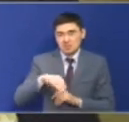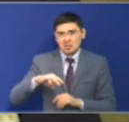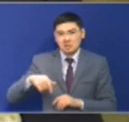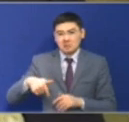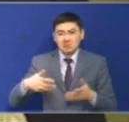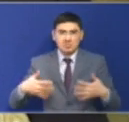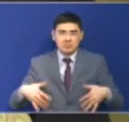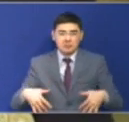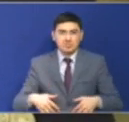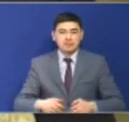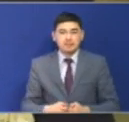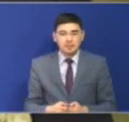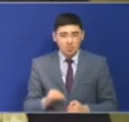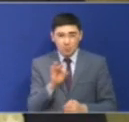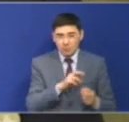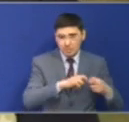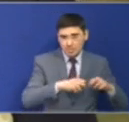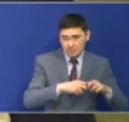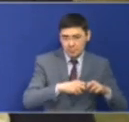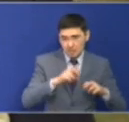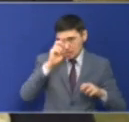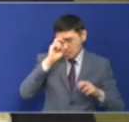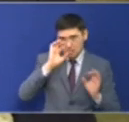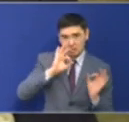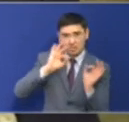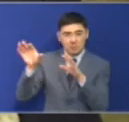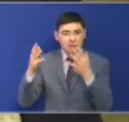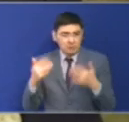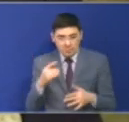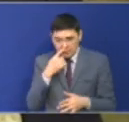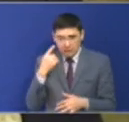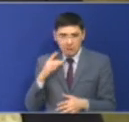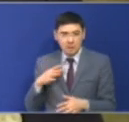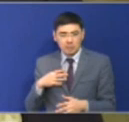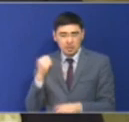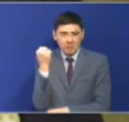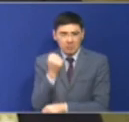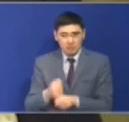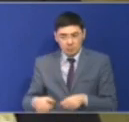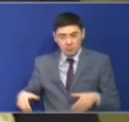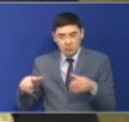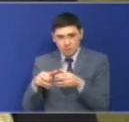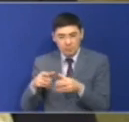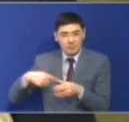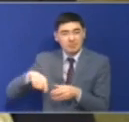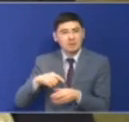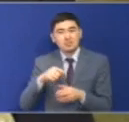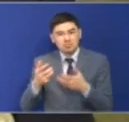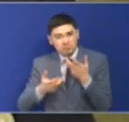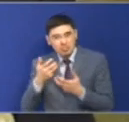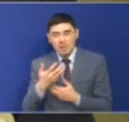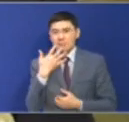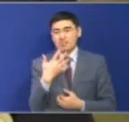Данный вопрос уже поднят. Недавно у нас создана рабочая группа, где поднимались 5 основных вопросов.